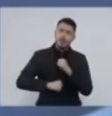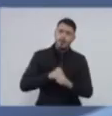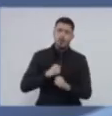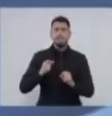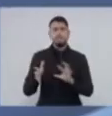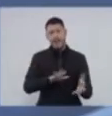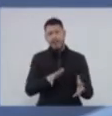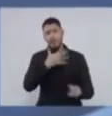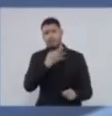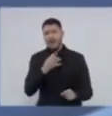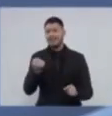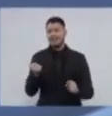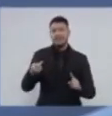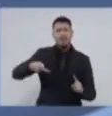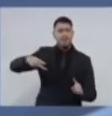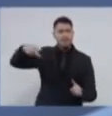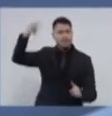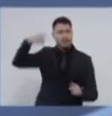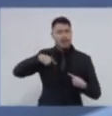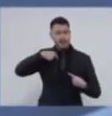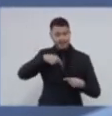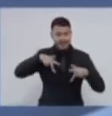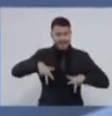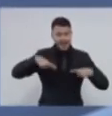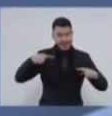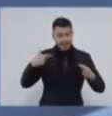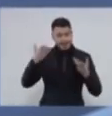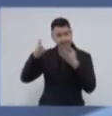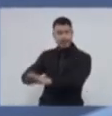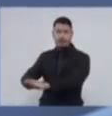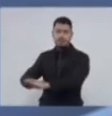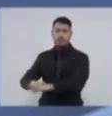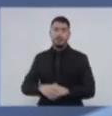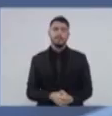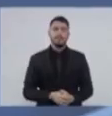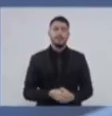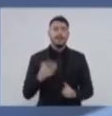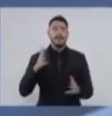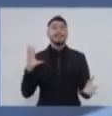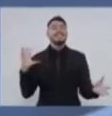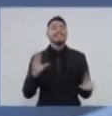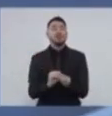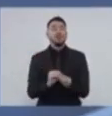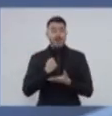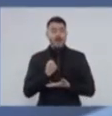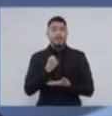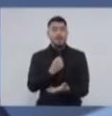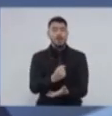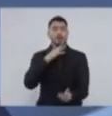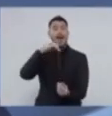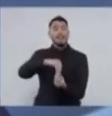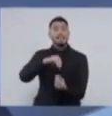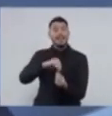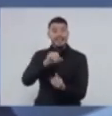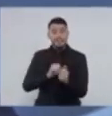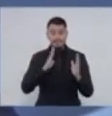ανατίμησης επαναλαμβάνω για τους δικαιούχους κοινωνικού τιμολογίου το συνολικό ποσό της επιδότησης για τα νοικοκυριά τον απρίλιο ανέρχεται